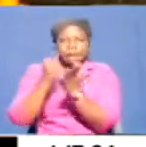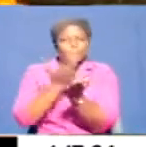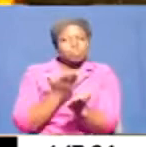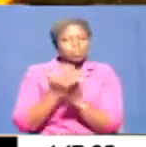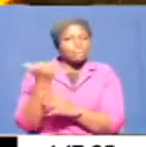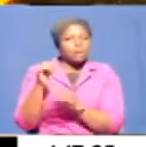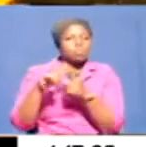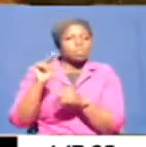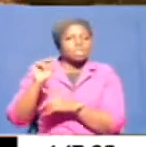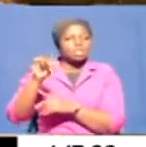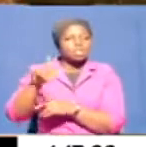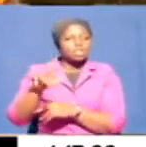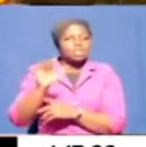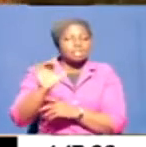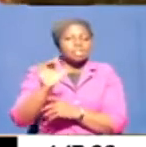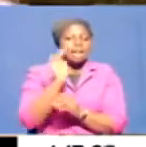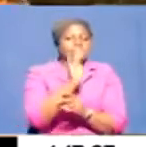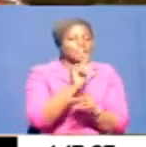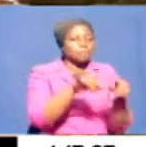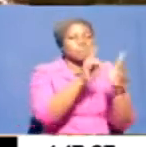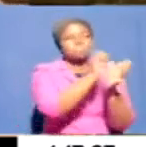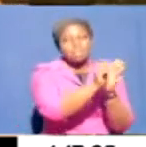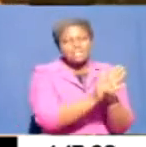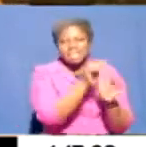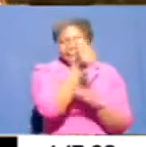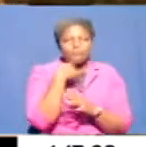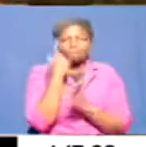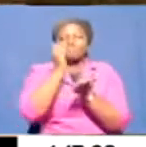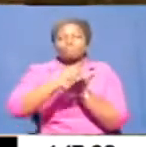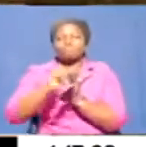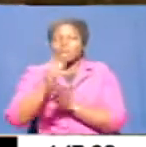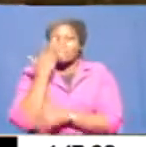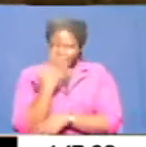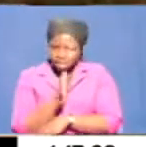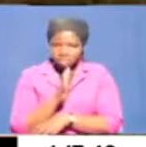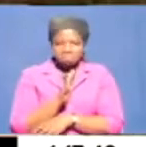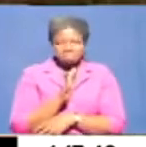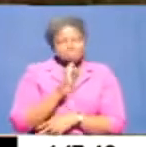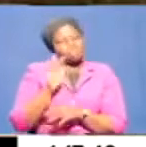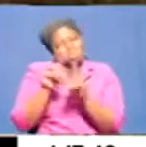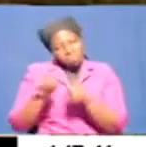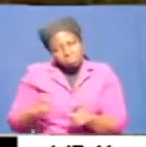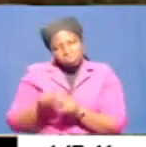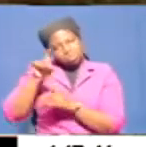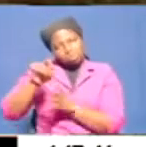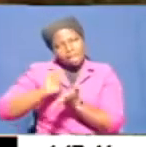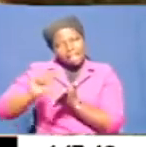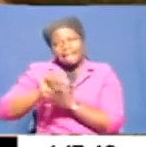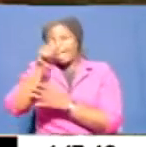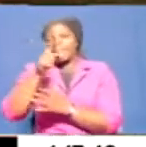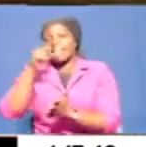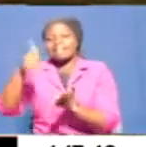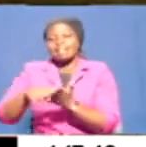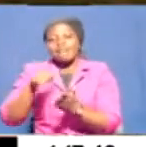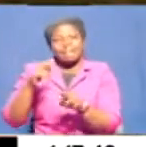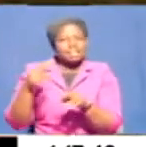tuwahimize waandike, na kwa wale ambao tayari pengine washaandika pia waandike barua zingine, zile ambazo tunazita kwa